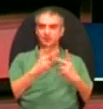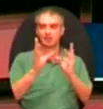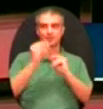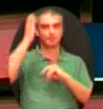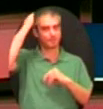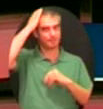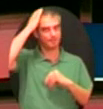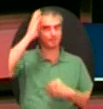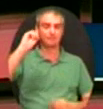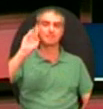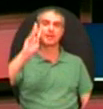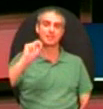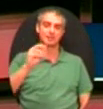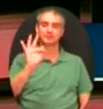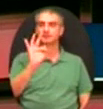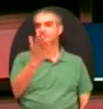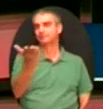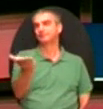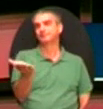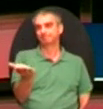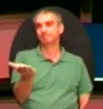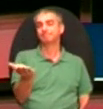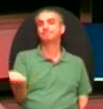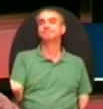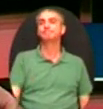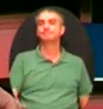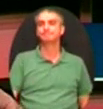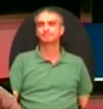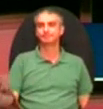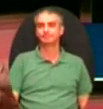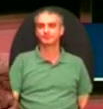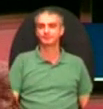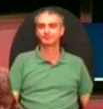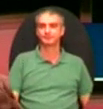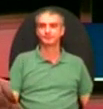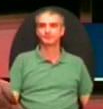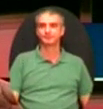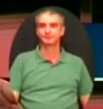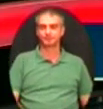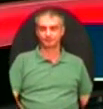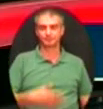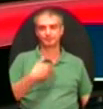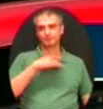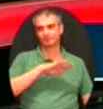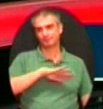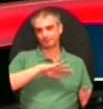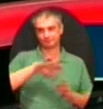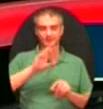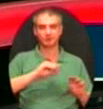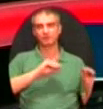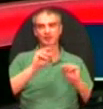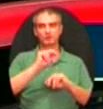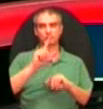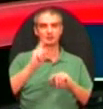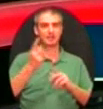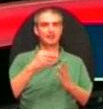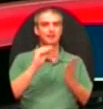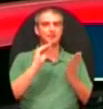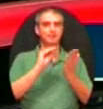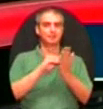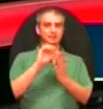בנט, והנה זה מה שזה עבר, לצערי הרב. טוב, אנחנו נעבור לנושאים האחרים. בעניין